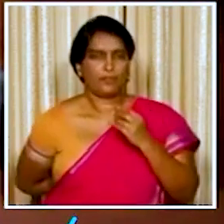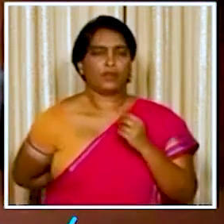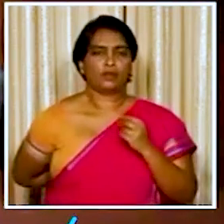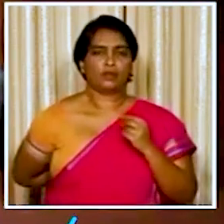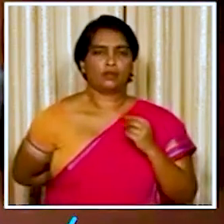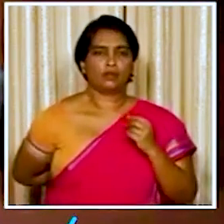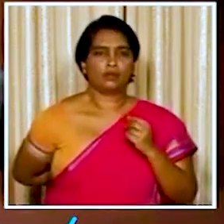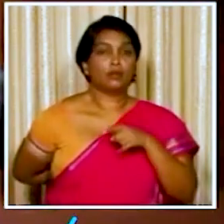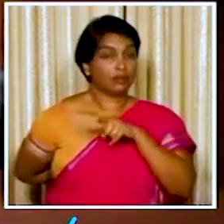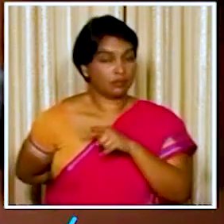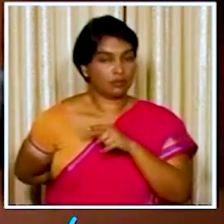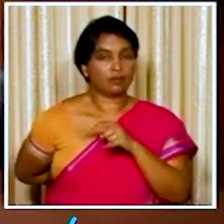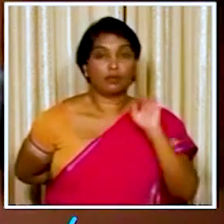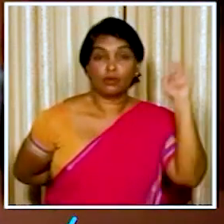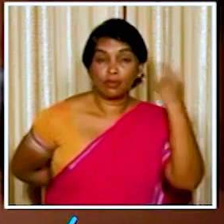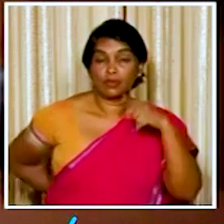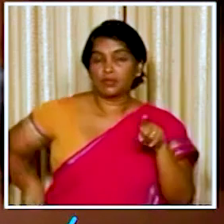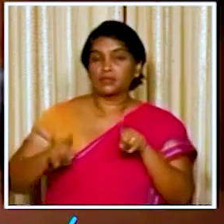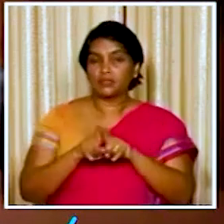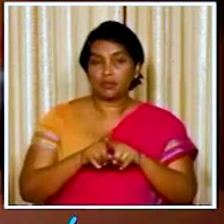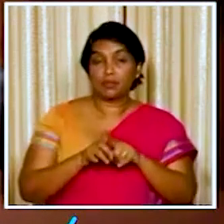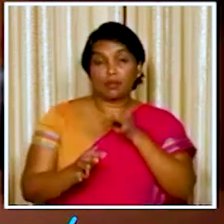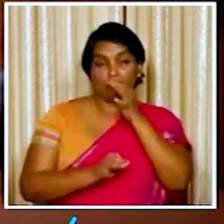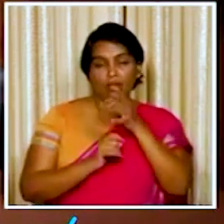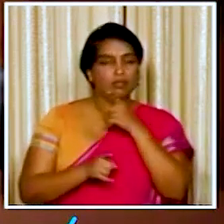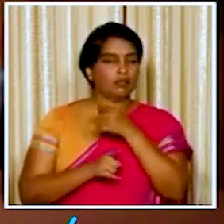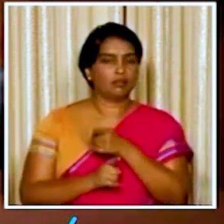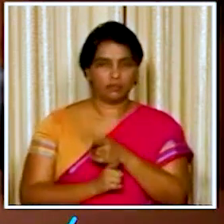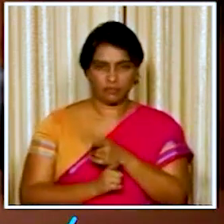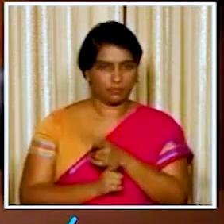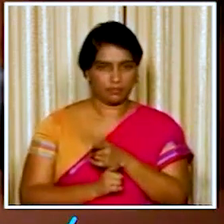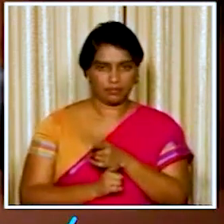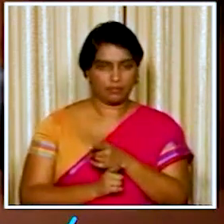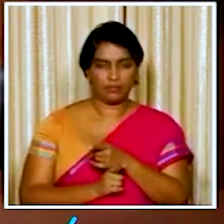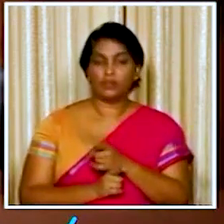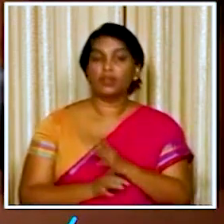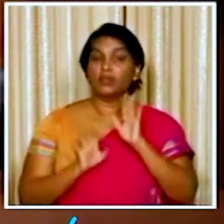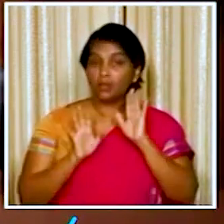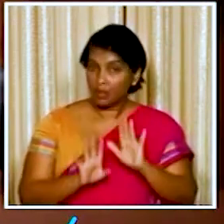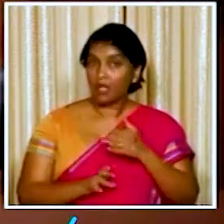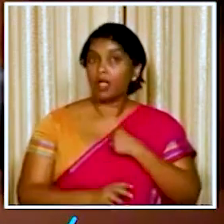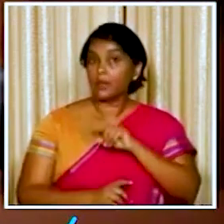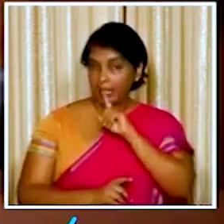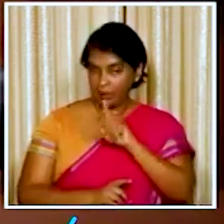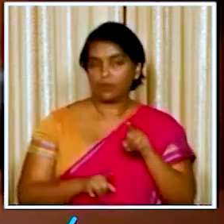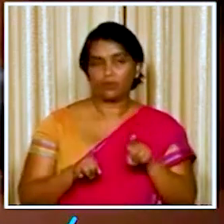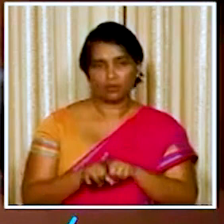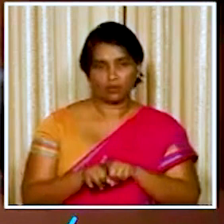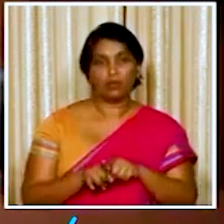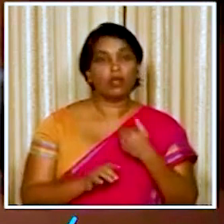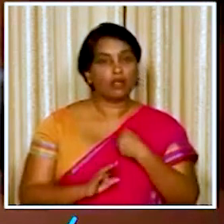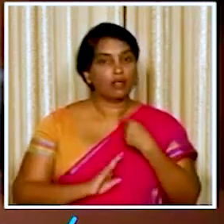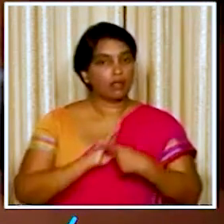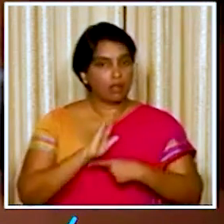මේක ඉතාමත් ජනප්‍රිය ලෙස ගොතන ලද ප්‍රබන්ධයක්. හරිද? හැබැයි අපි මෙහෙම කියලා තියෙනවා අපේ